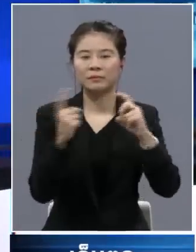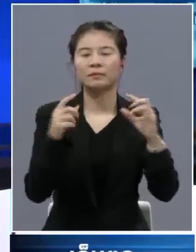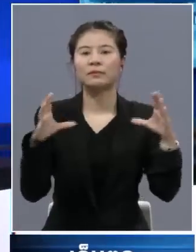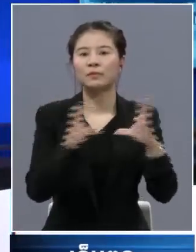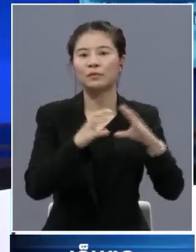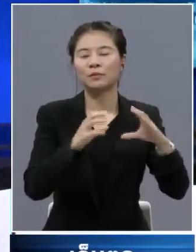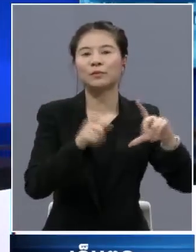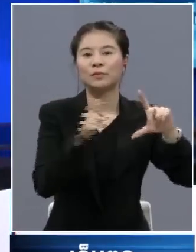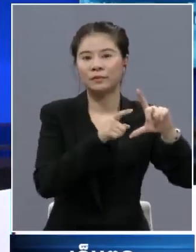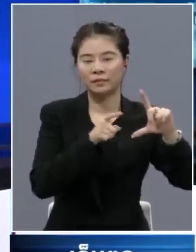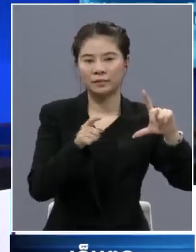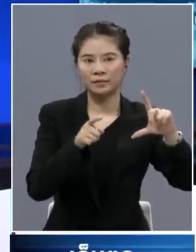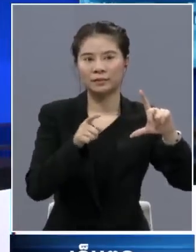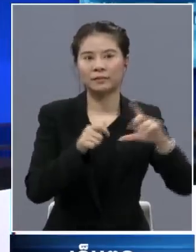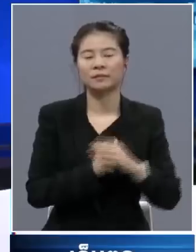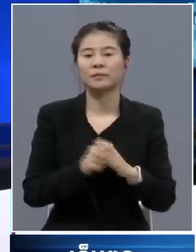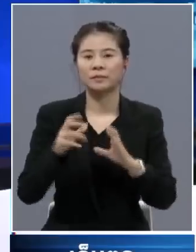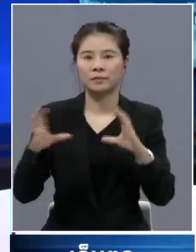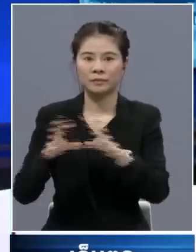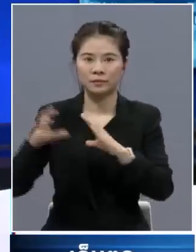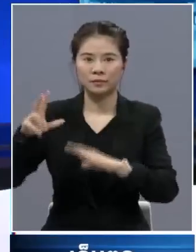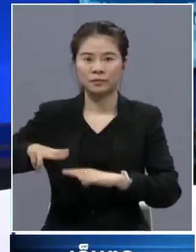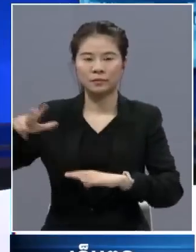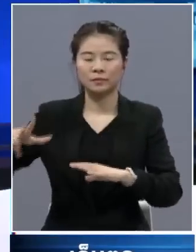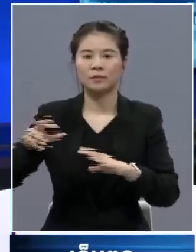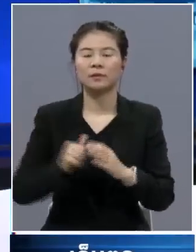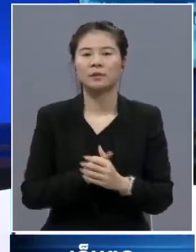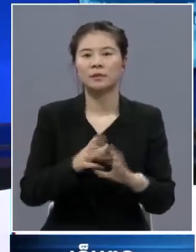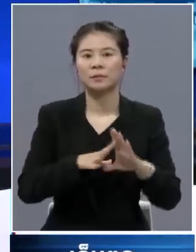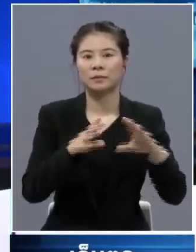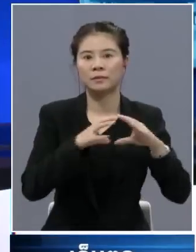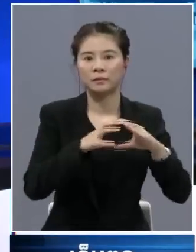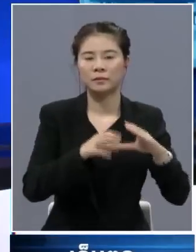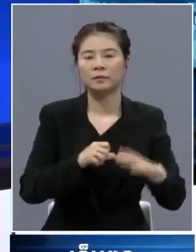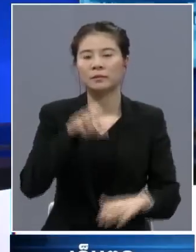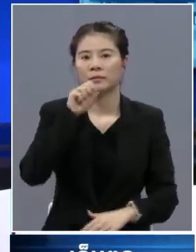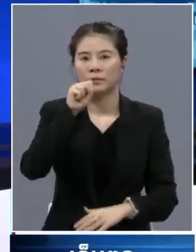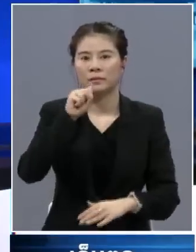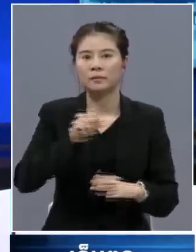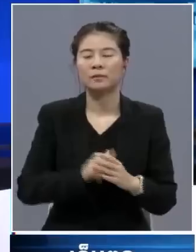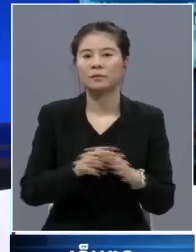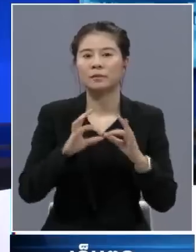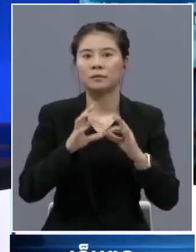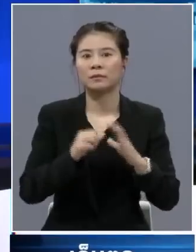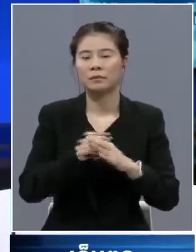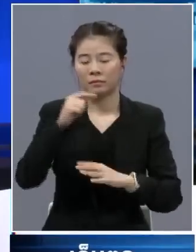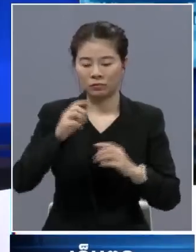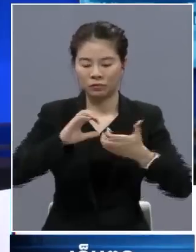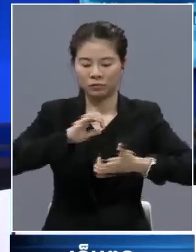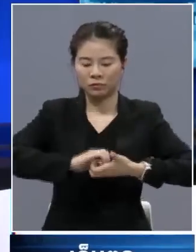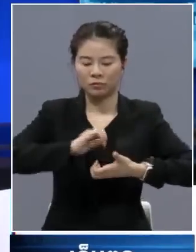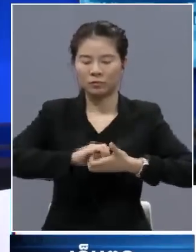พรรคร่วมรัฐบาลก็คือพรรคเพื่อไทยและพรรคไทยสร้างไทยนะฮะคือมาเป็นควันหลงจากงานแถลง MOU นะครับ